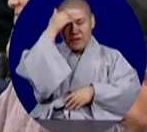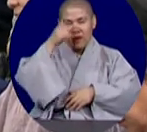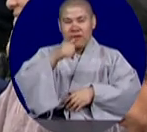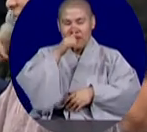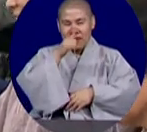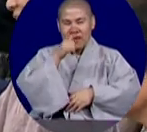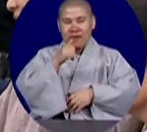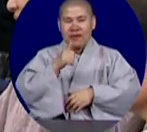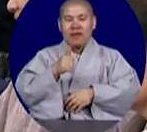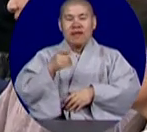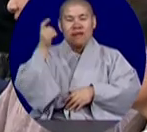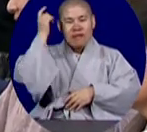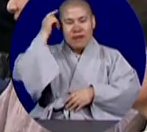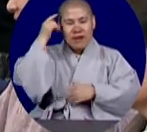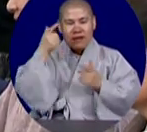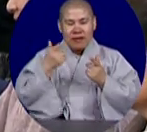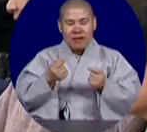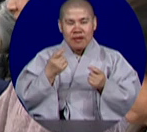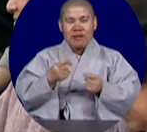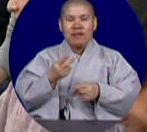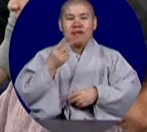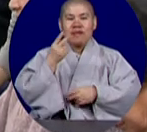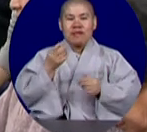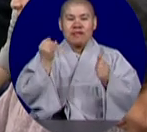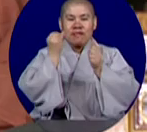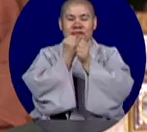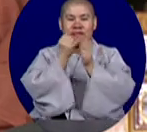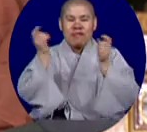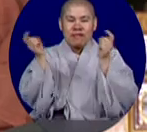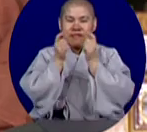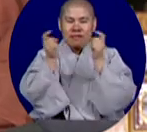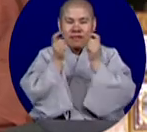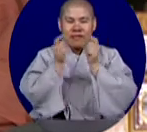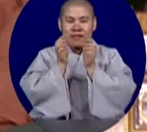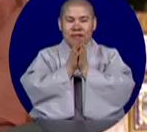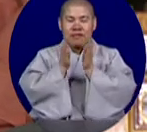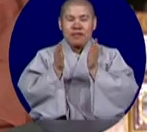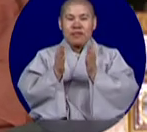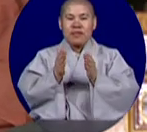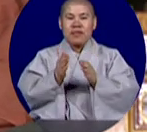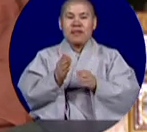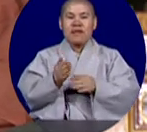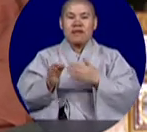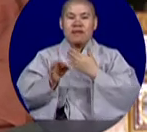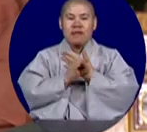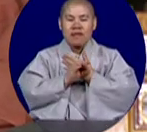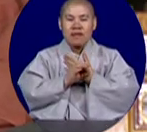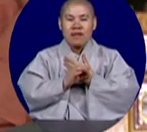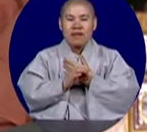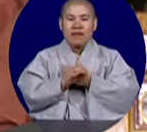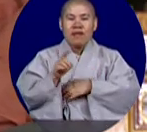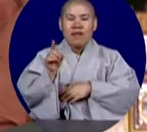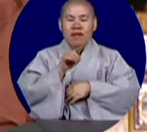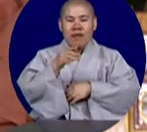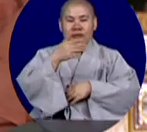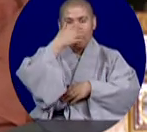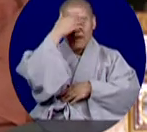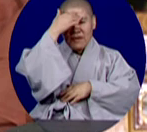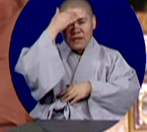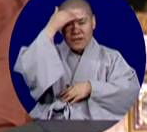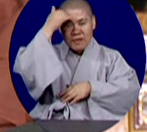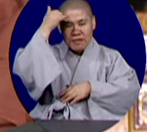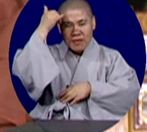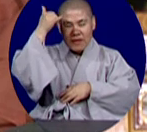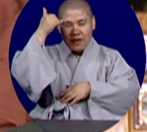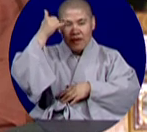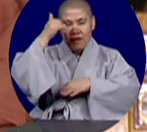수가 있나? 그냥 두 내외가 싸움을 한 거예요. 그럼 도대체 어떤 할머니, 어떤